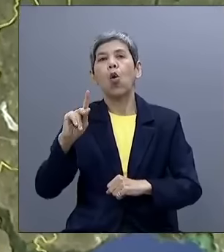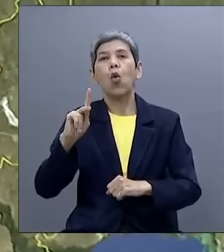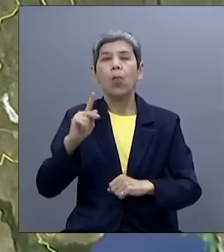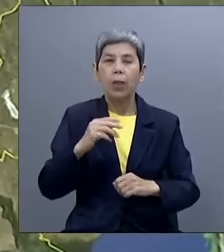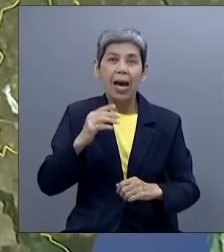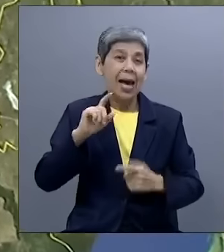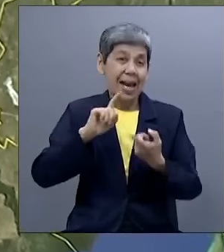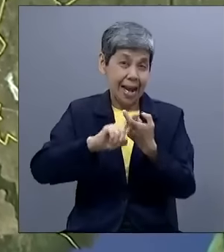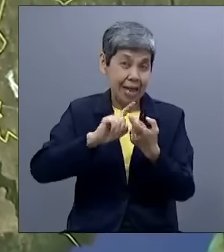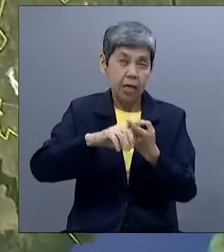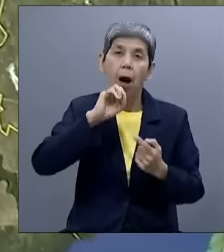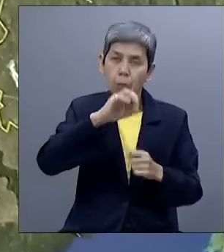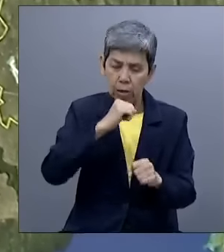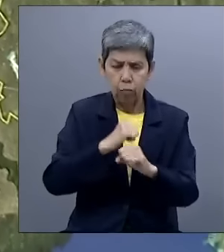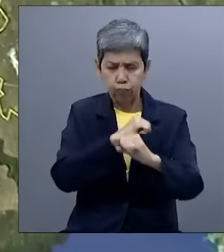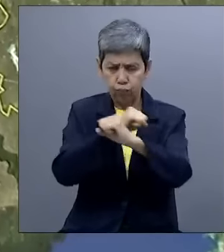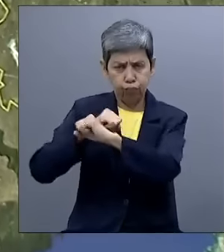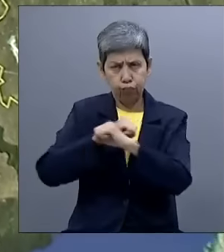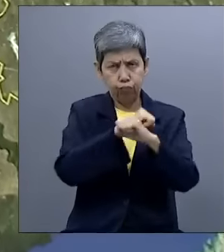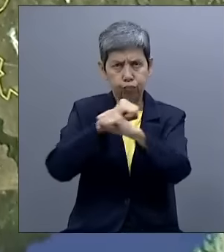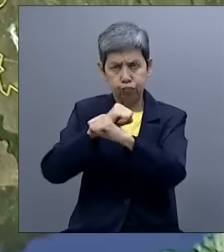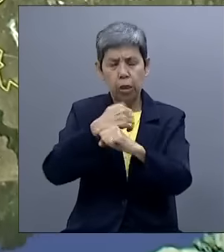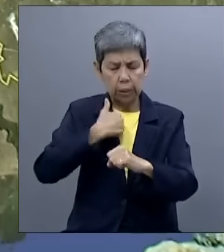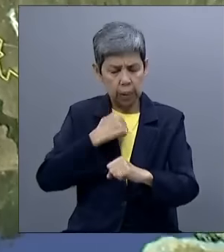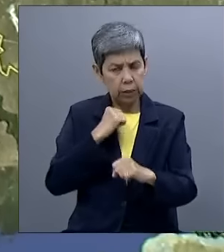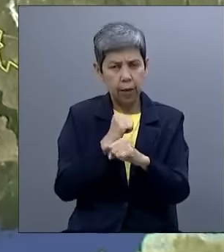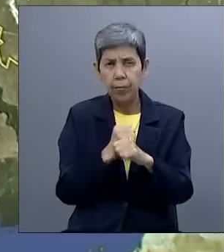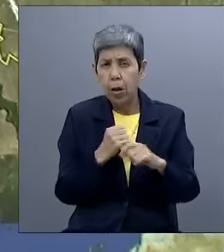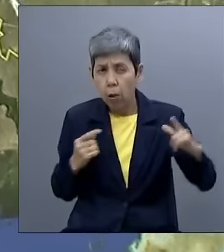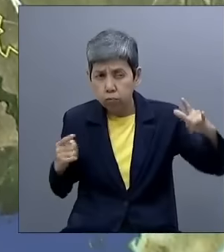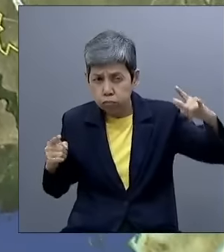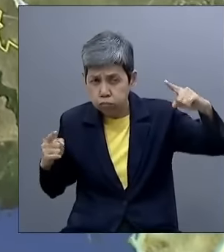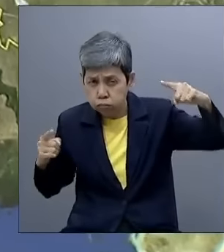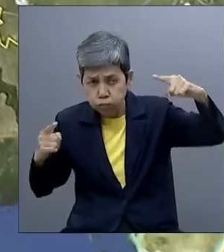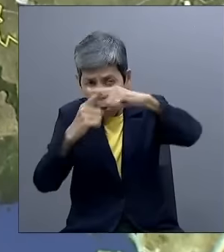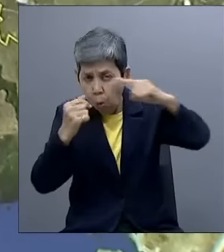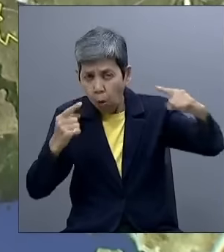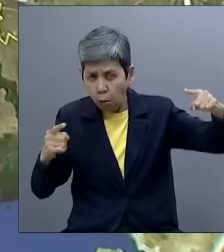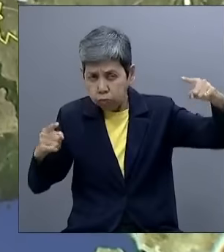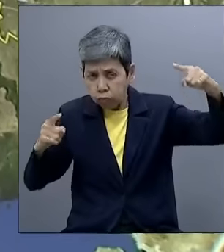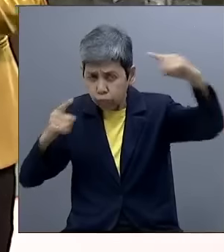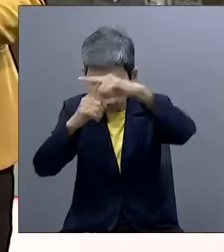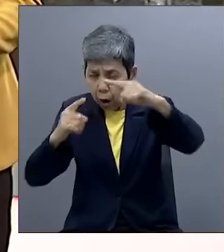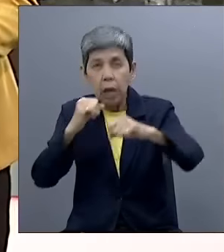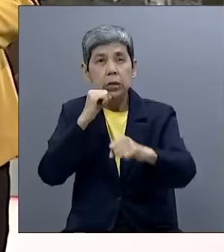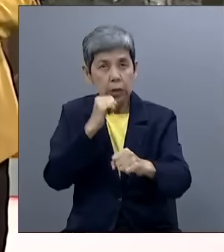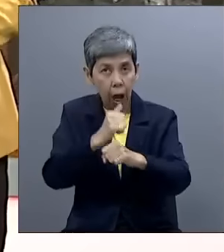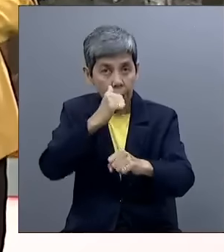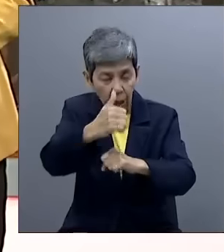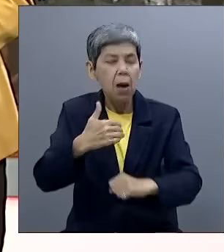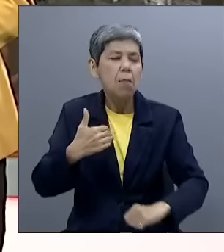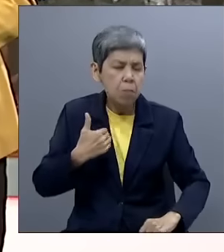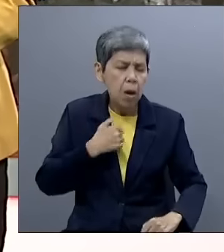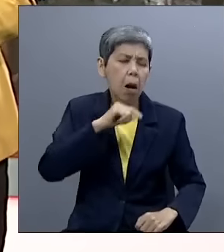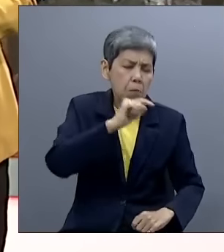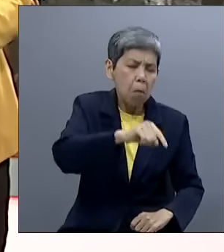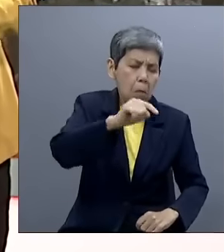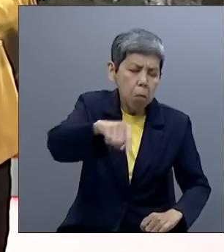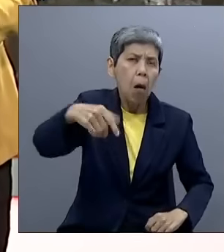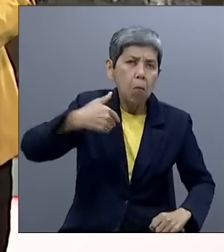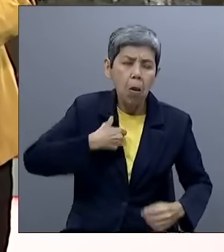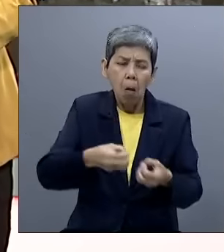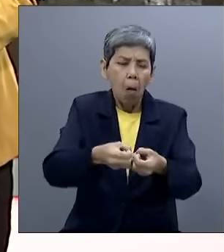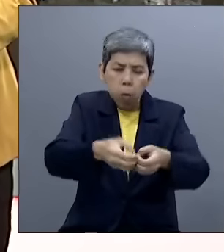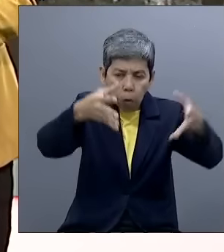รัสเซียจะระบุว่าระบบป้องกันภัยทางอากาศเนี่ยสามารถยิงสกัดการโจมตีเอาไว้ได้เป็นส่วนใหญ่แต่ก็มีหลายพื้นที่ค่ะที่ถูก